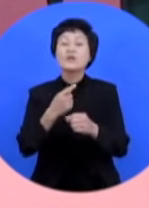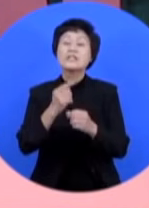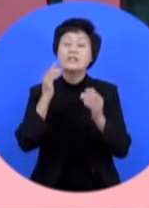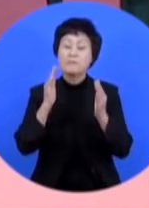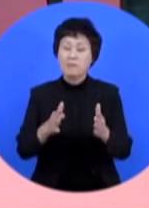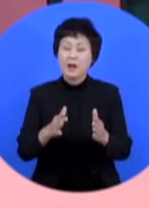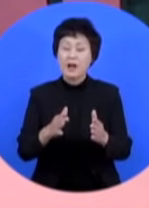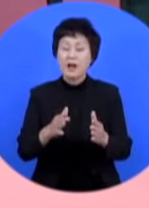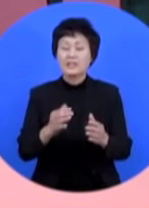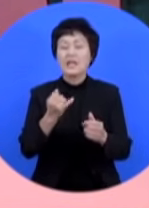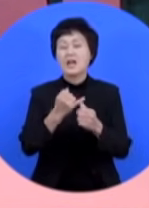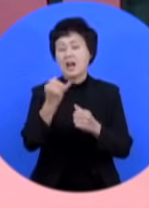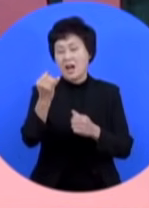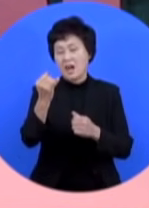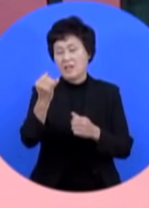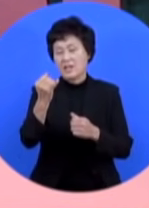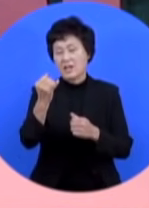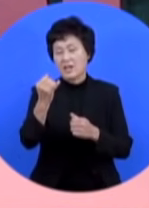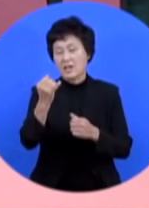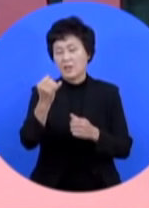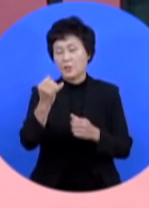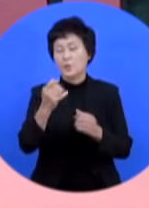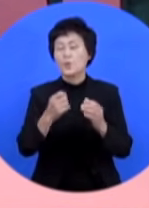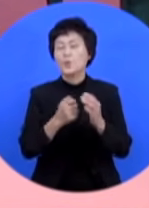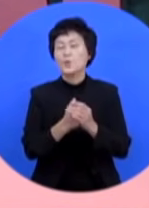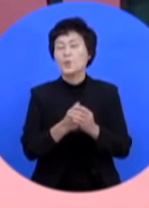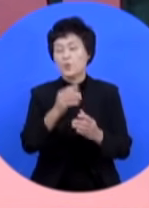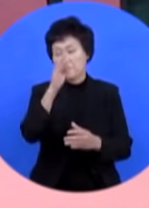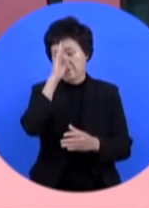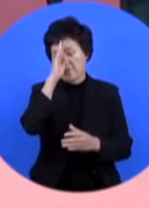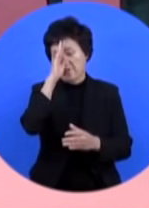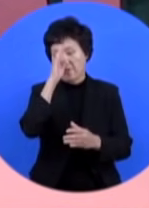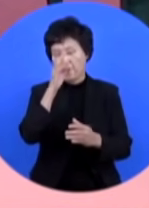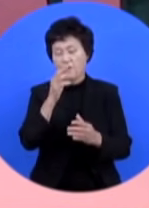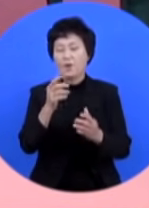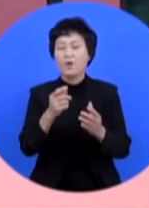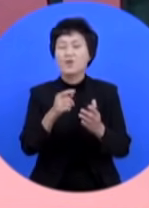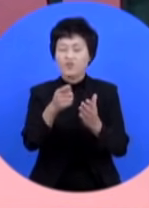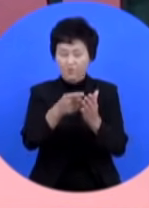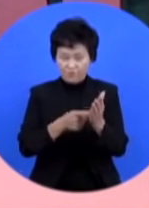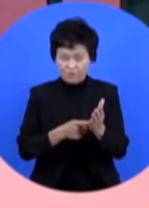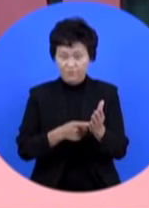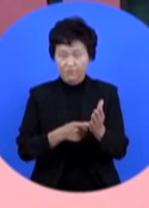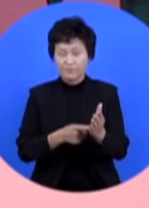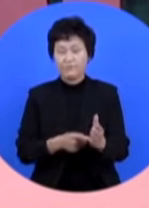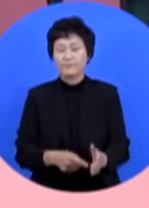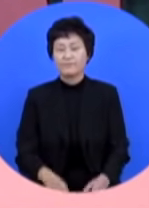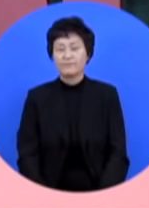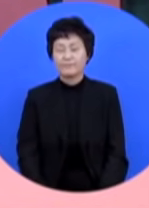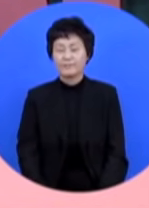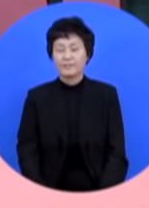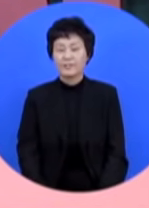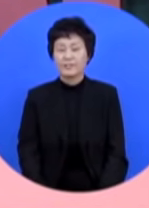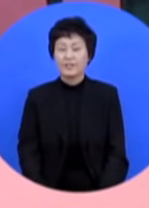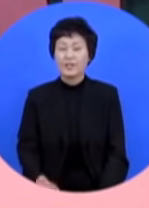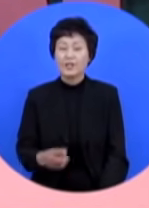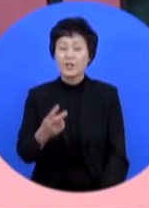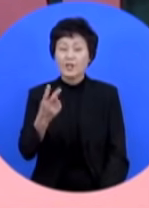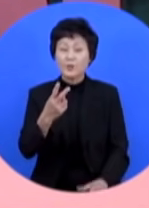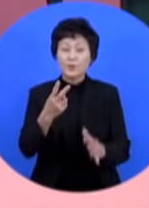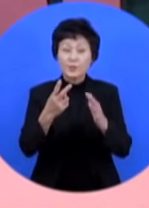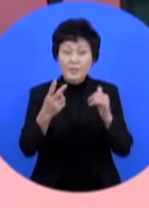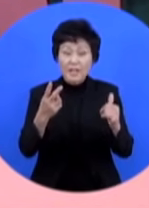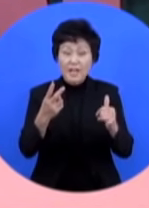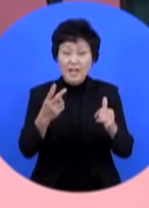희귀암에 걸려가지고 또 수술을 했습니다. 그러나 지금 두 사람 다 5년간의 네. 그 산정 특례 기간 다